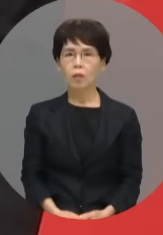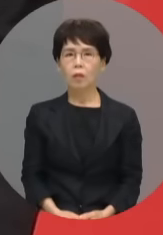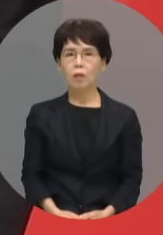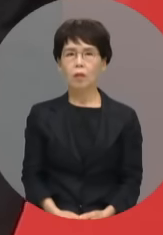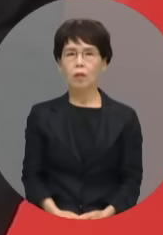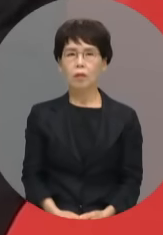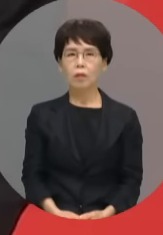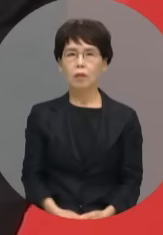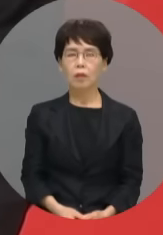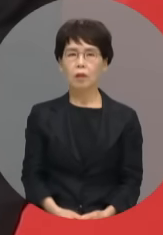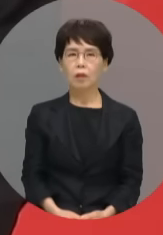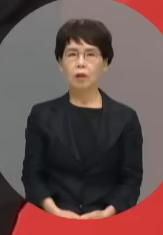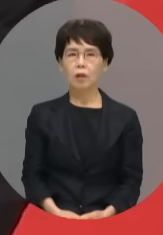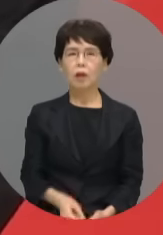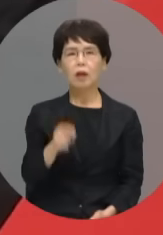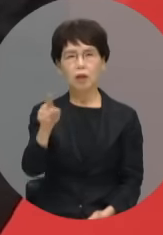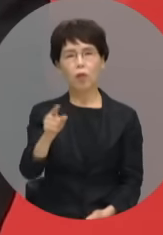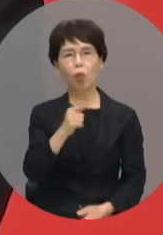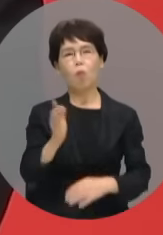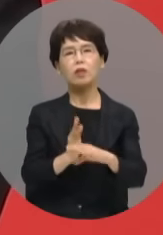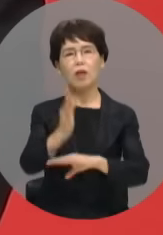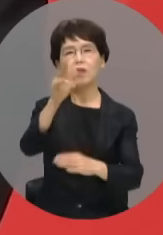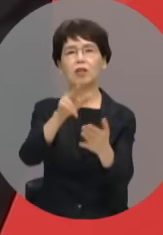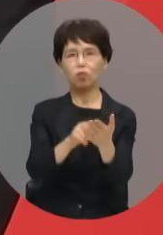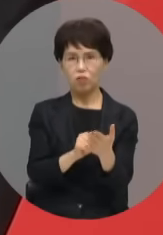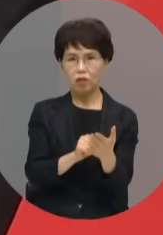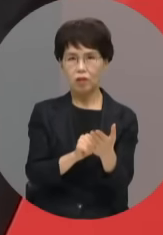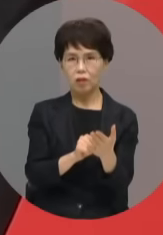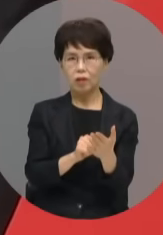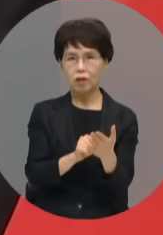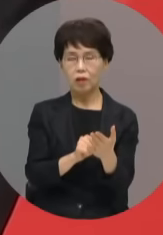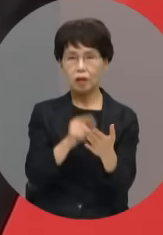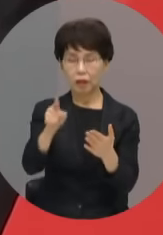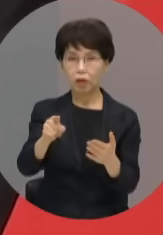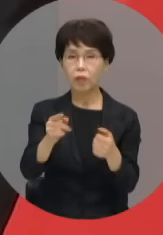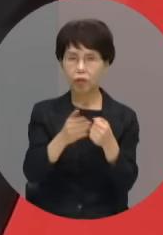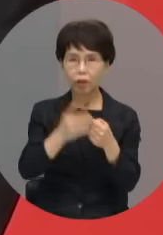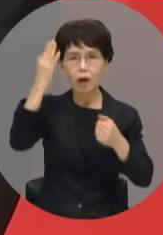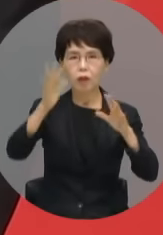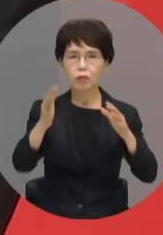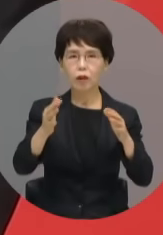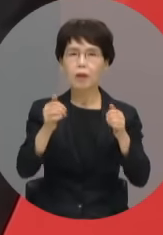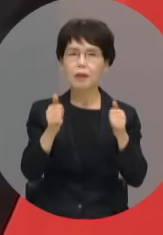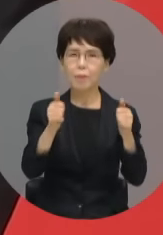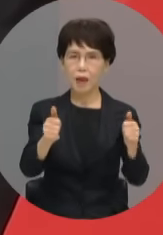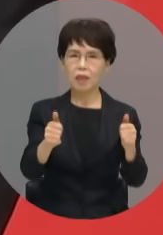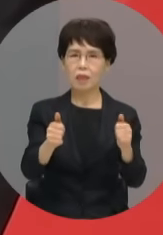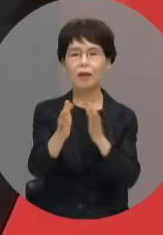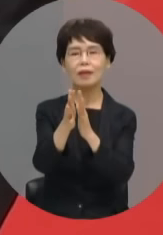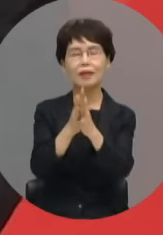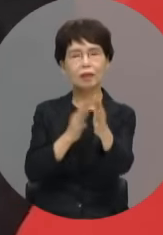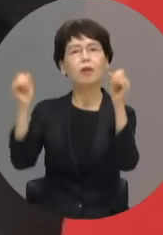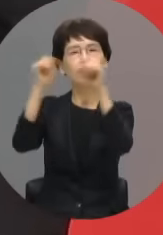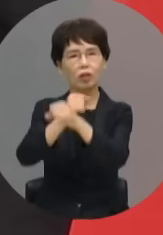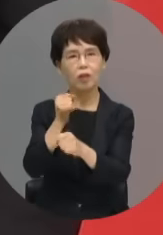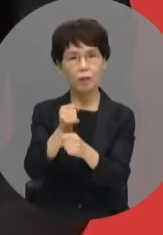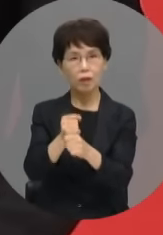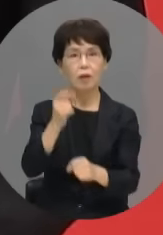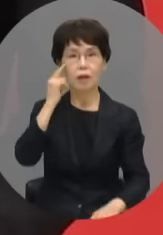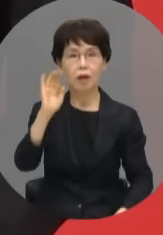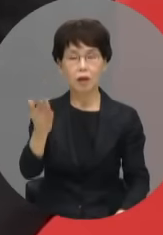넘어야 되지 않아야 될 것을 넘었고 그것이 대한민국 사법 질서를 붕괴시켰다고 생각을 합니다. 또 대통령